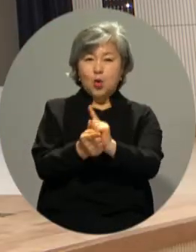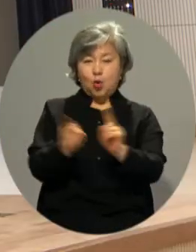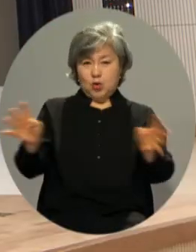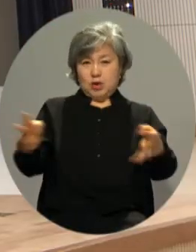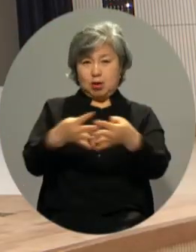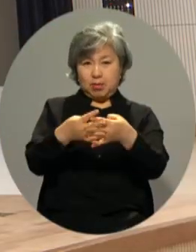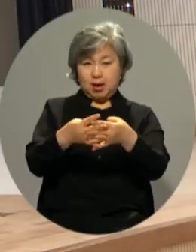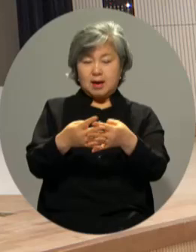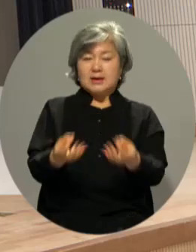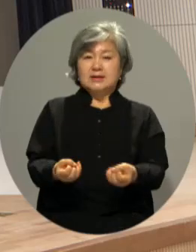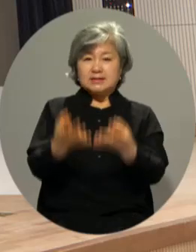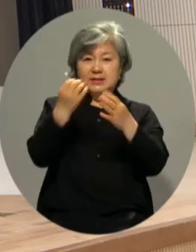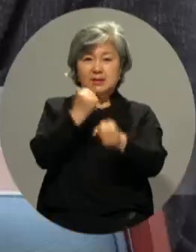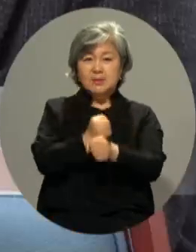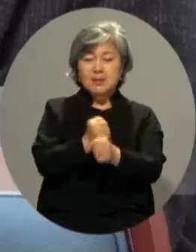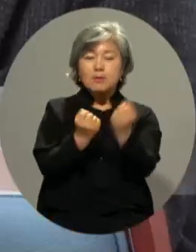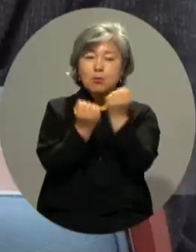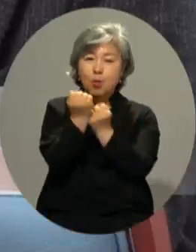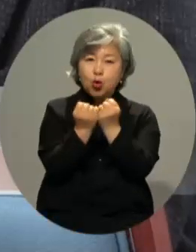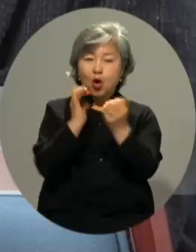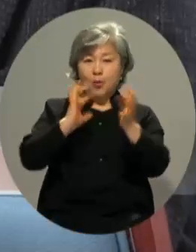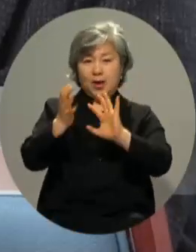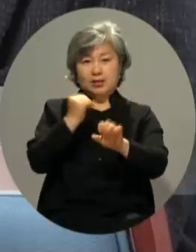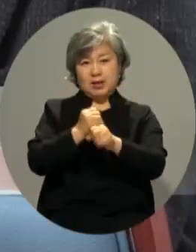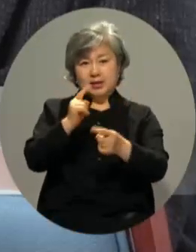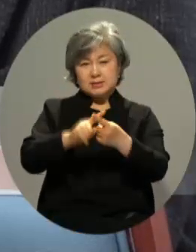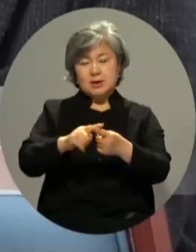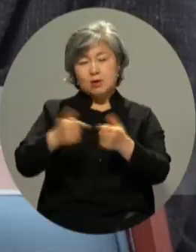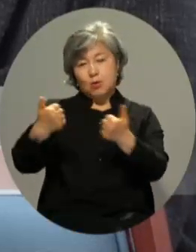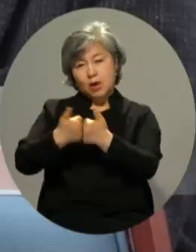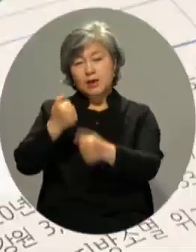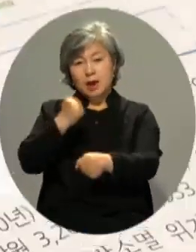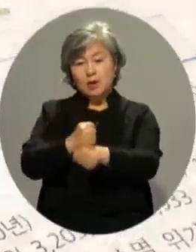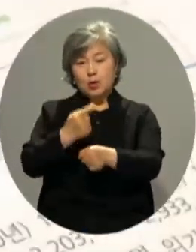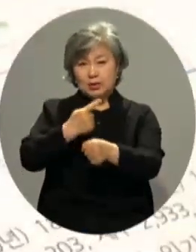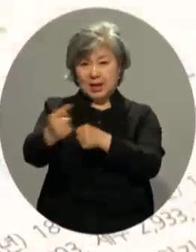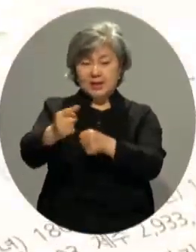상생협력협약식과 정책포럼 행사에 대해 논의하고 내년